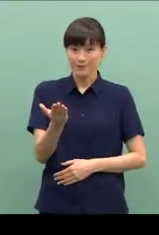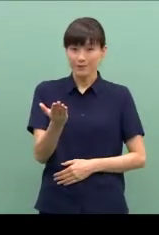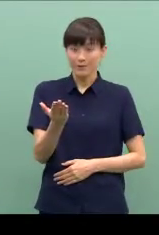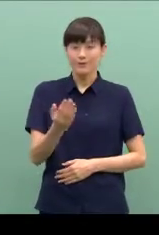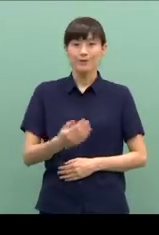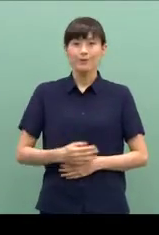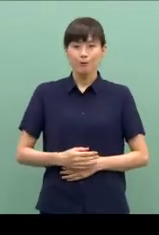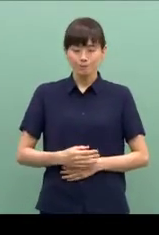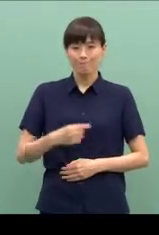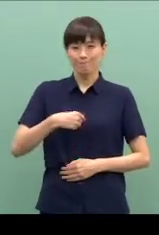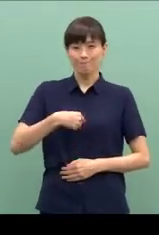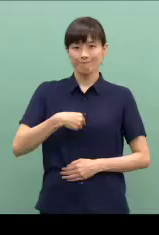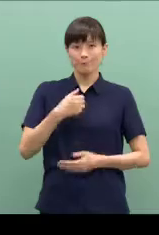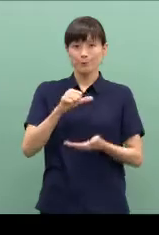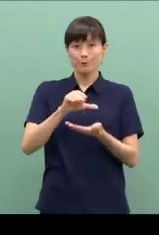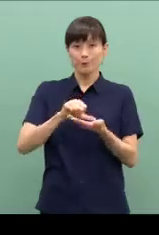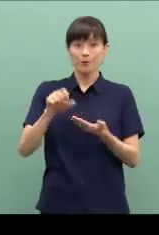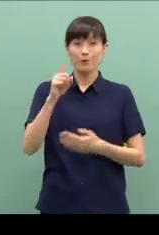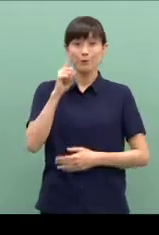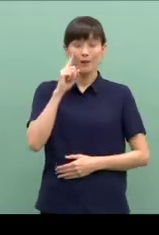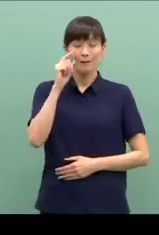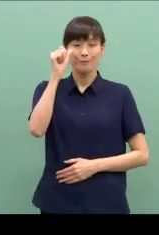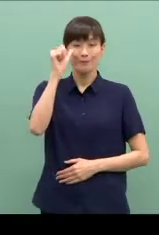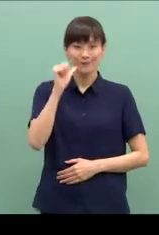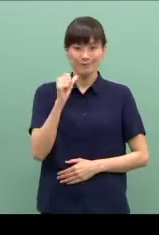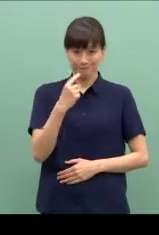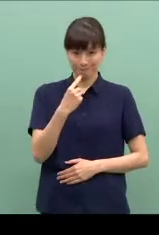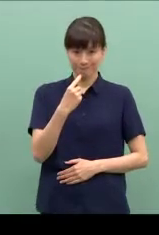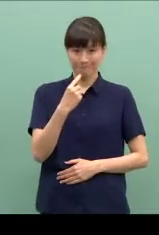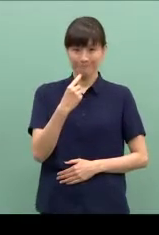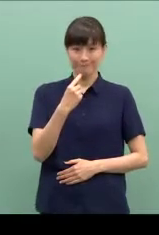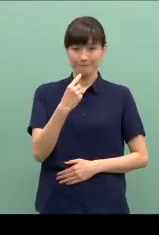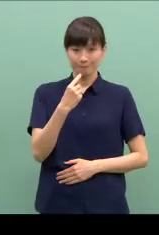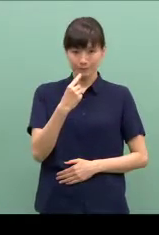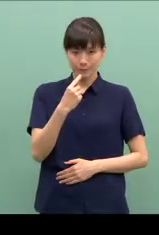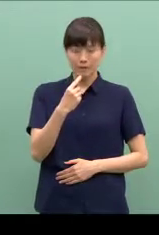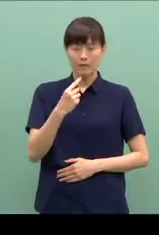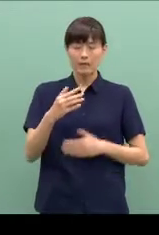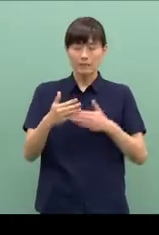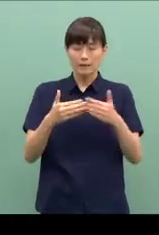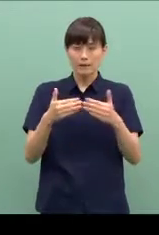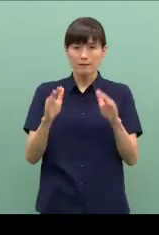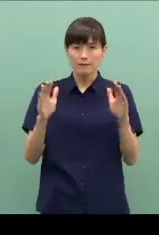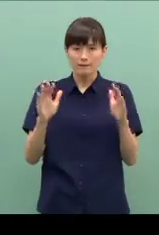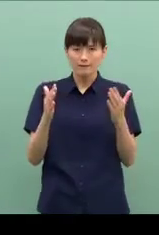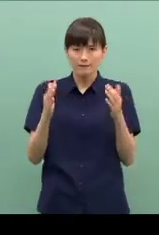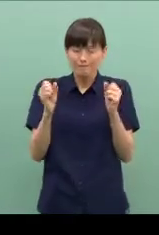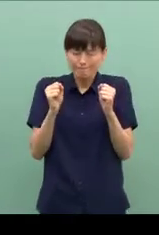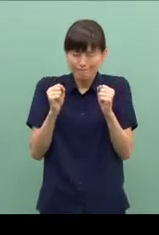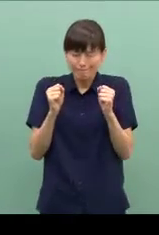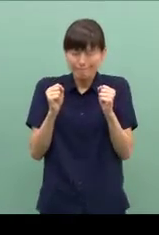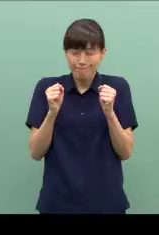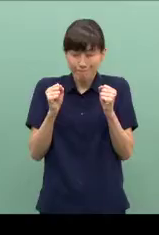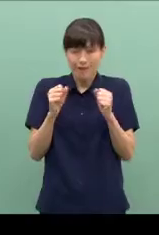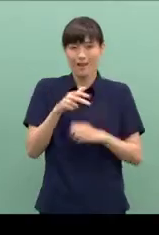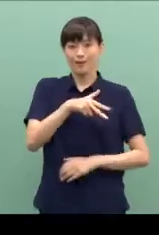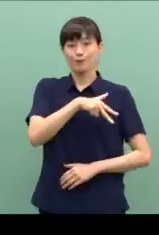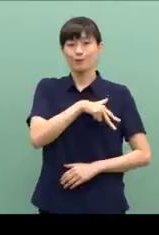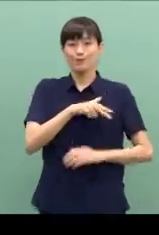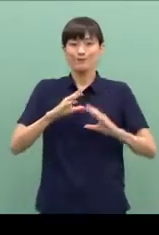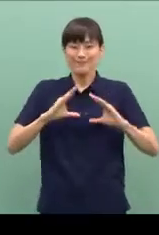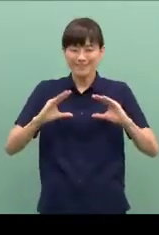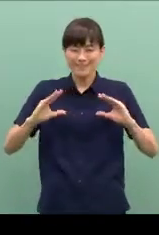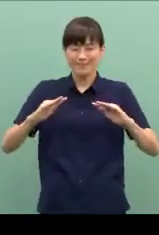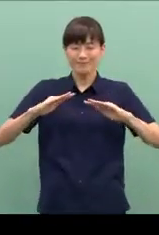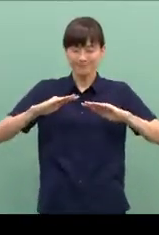たか？ 自分は5回目なんで慣れてるんですけども、初めの方は少し怖いかもしれませんが、ス